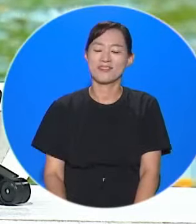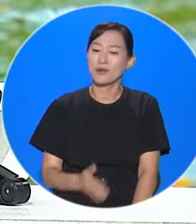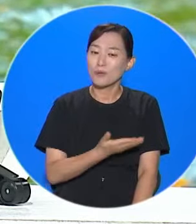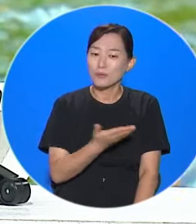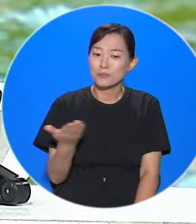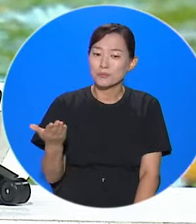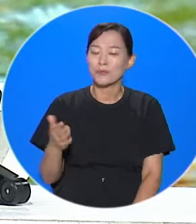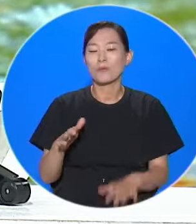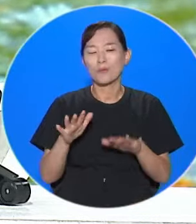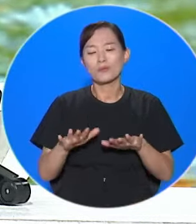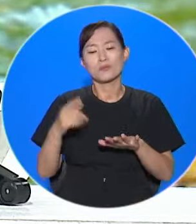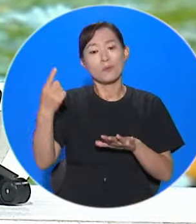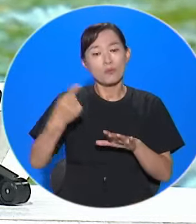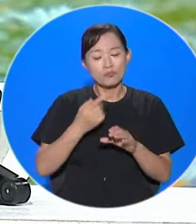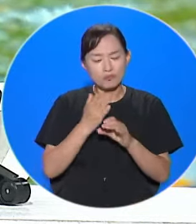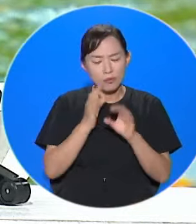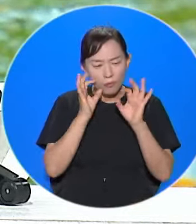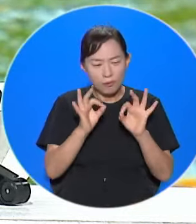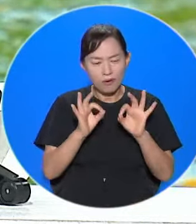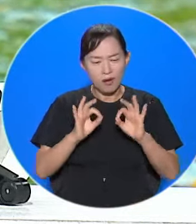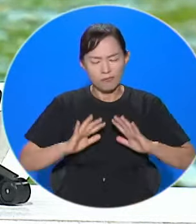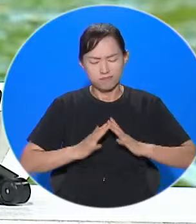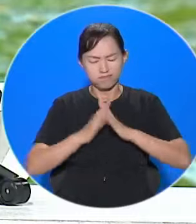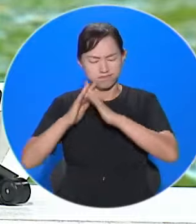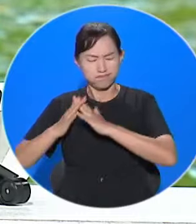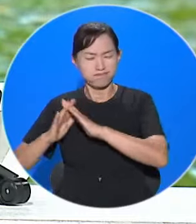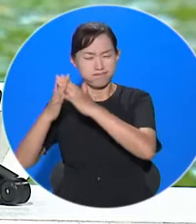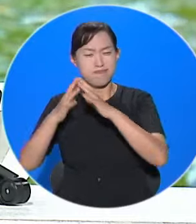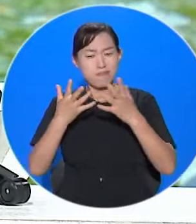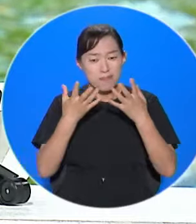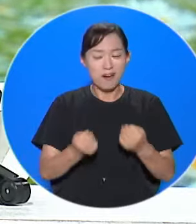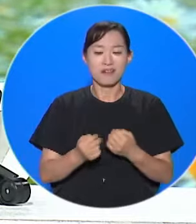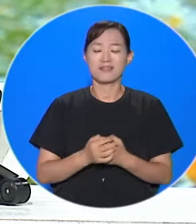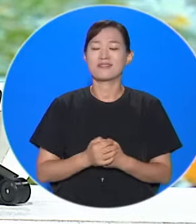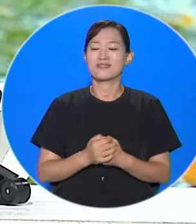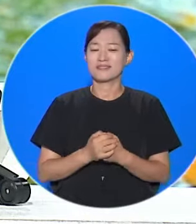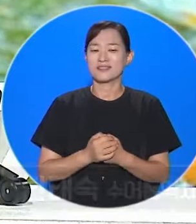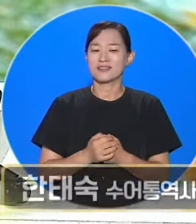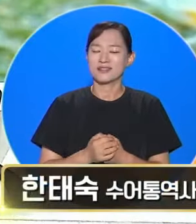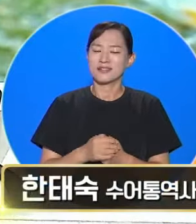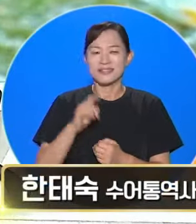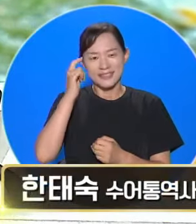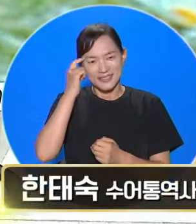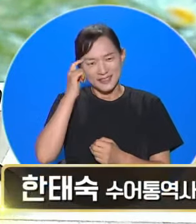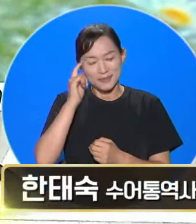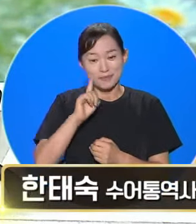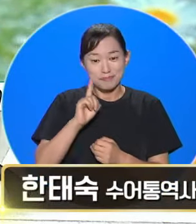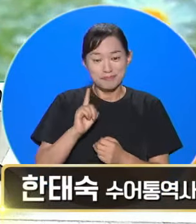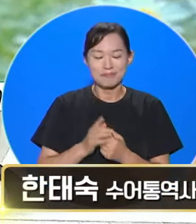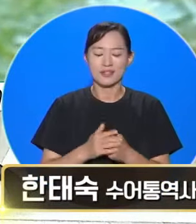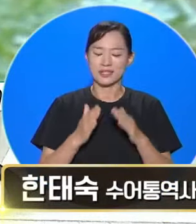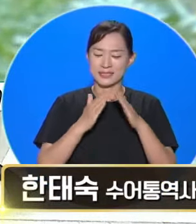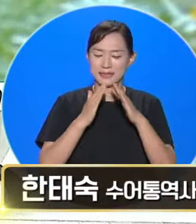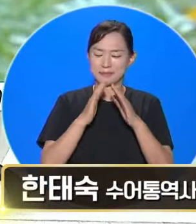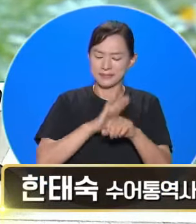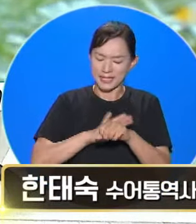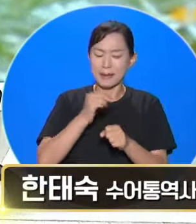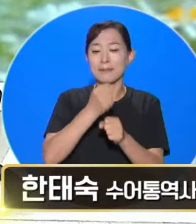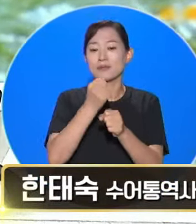여러분, 제가 오늘 이곳에 오는데 건물을 짓는 곳이 참 많았습니다. 그래서 이런 생각이 들었습니다. 집을 잘